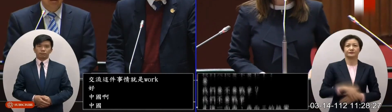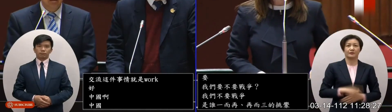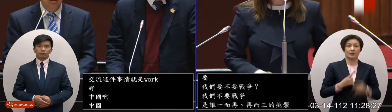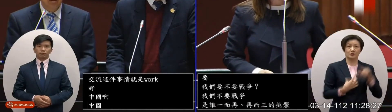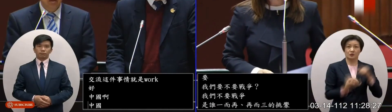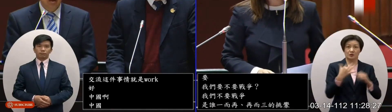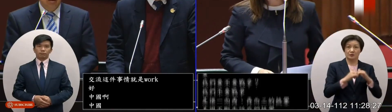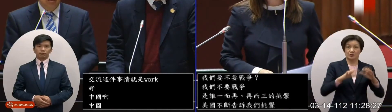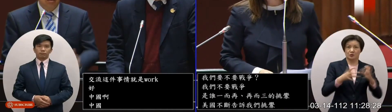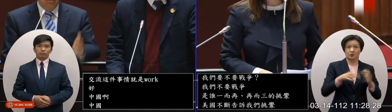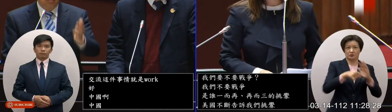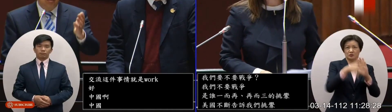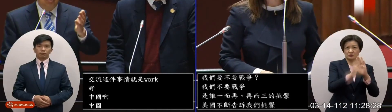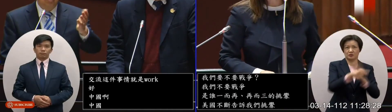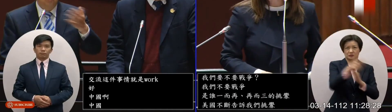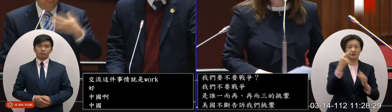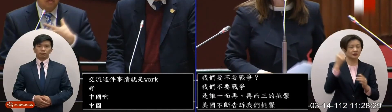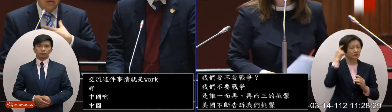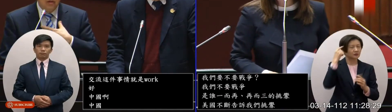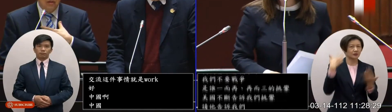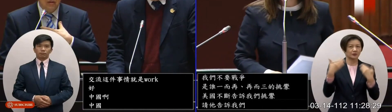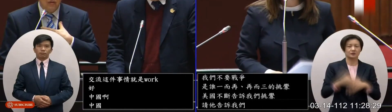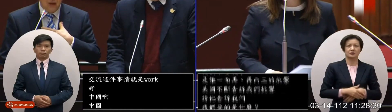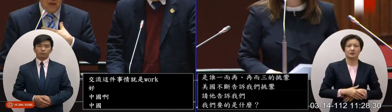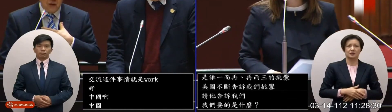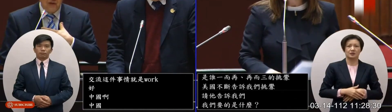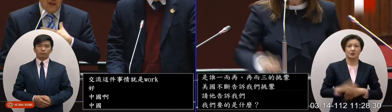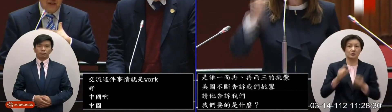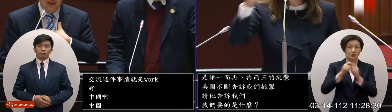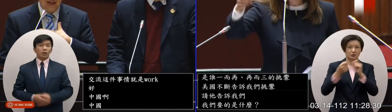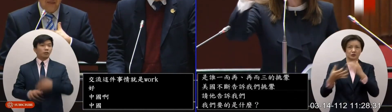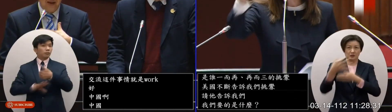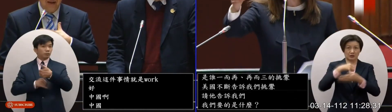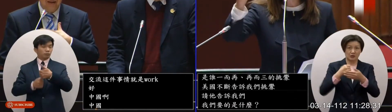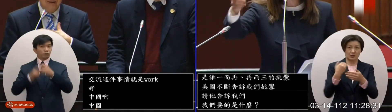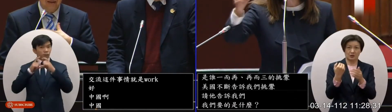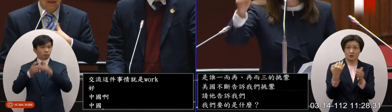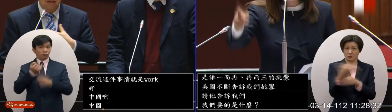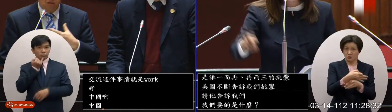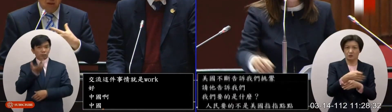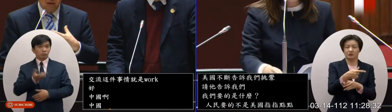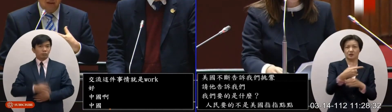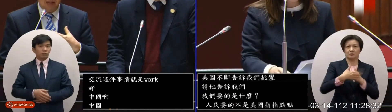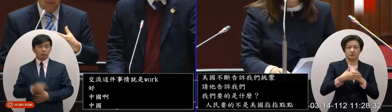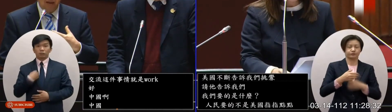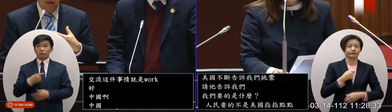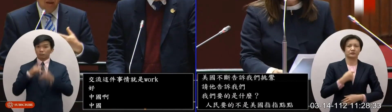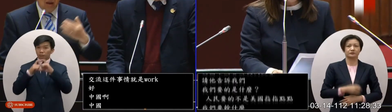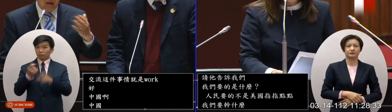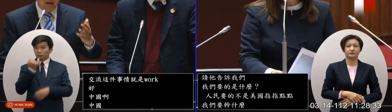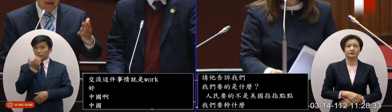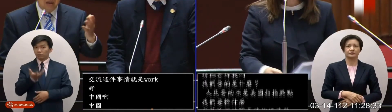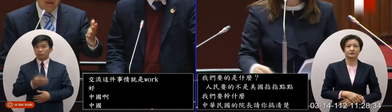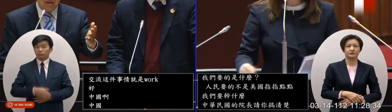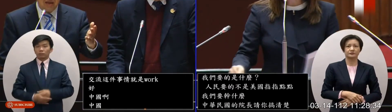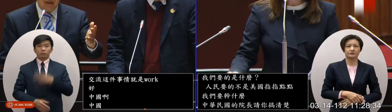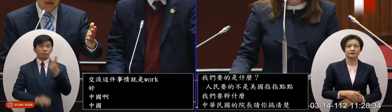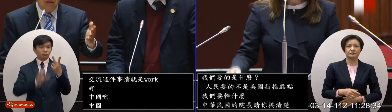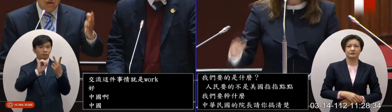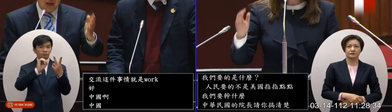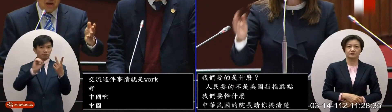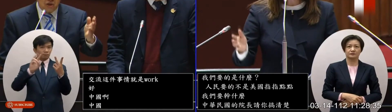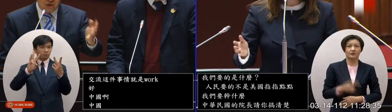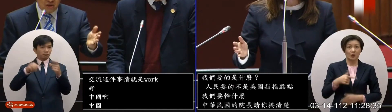民国的院长，请你搞清楚，你是人国家人民纳税钱，而不是美国在这边指指点点。 我可以回答吗？ 所以我跟你说你，